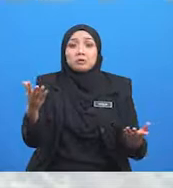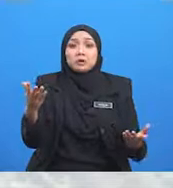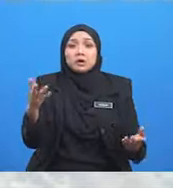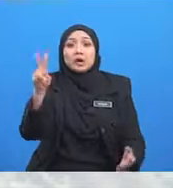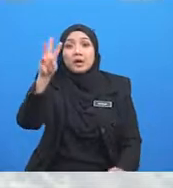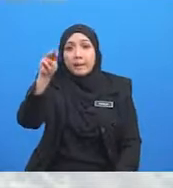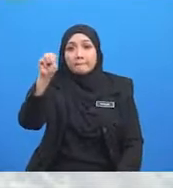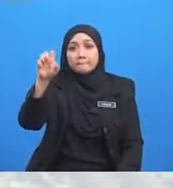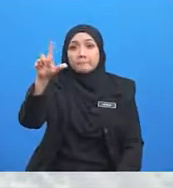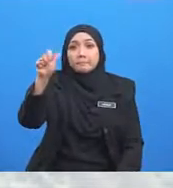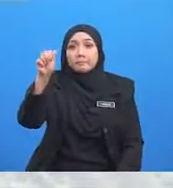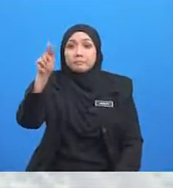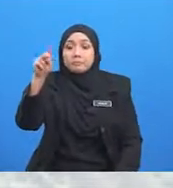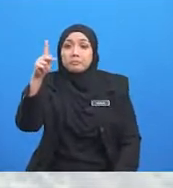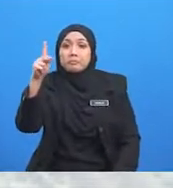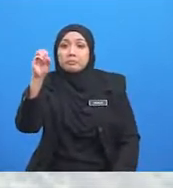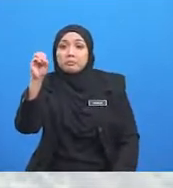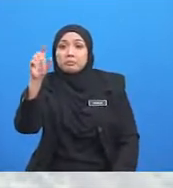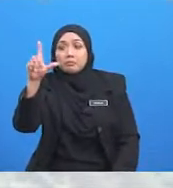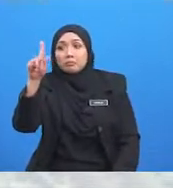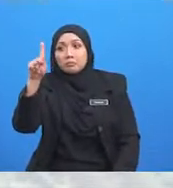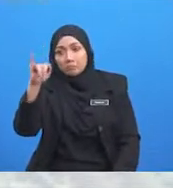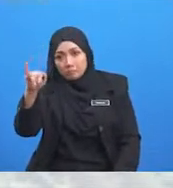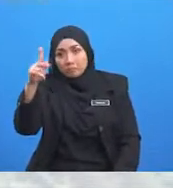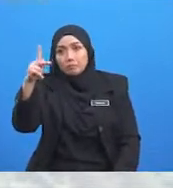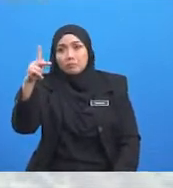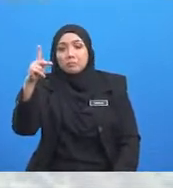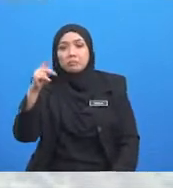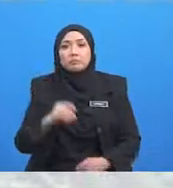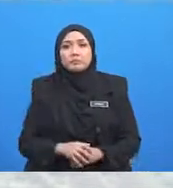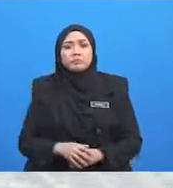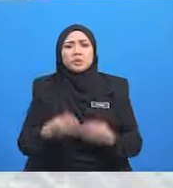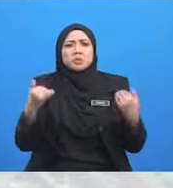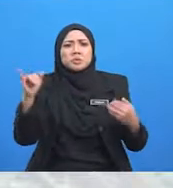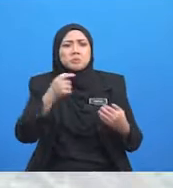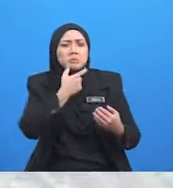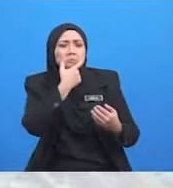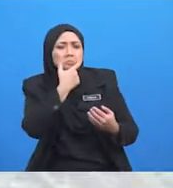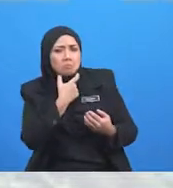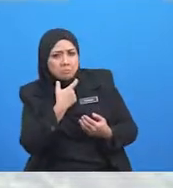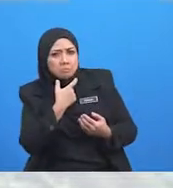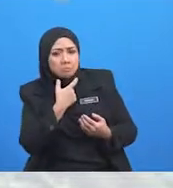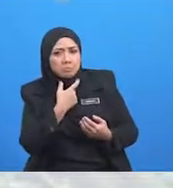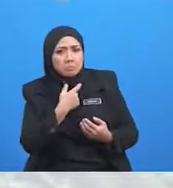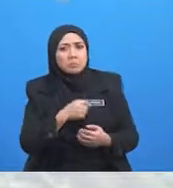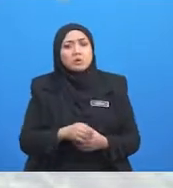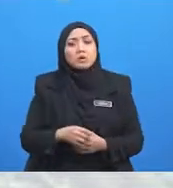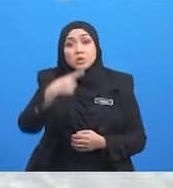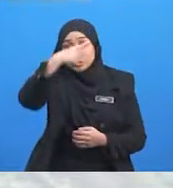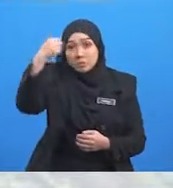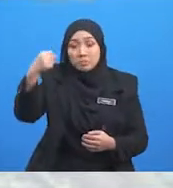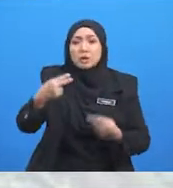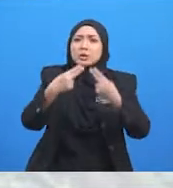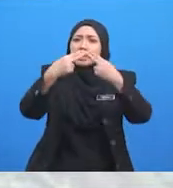luahan perasaan seseorang tentang kesedihannya sama ada disebabkan